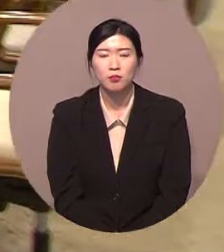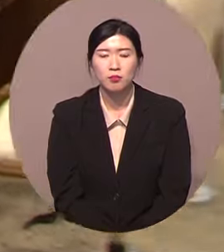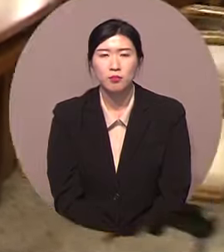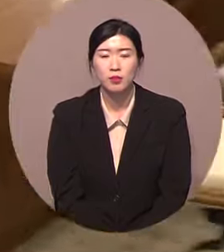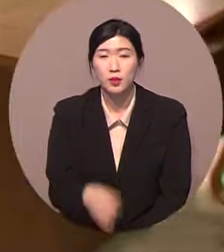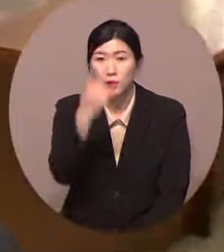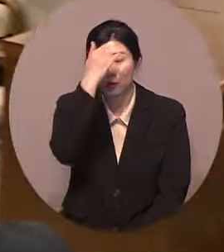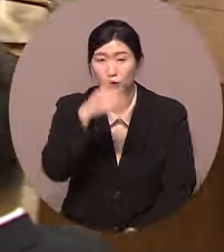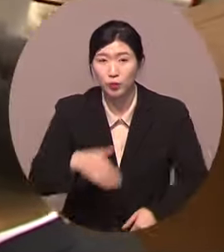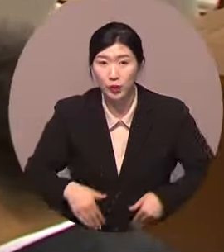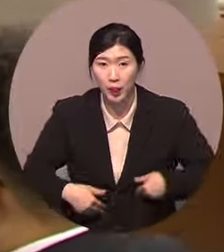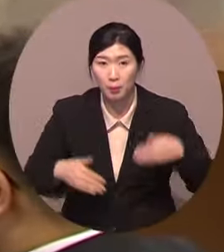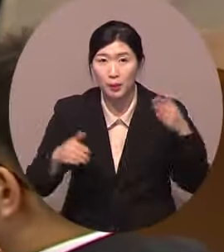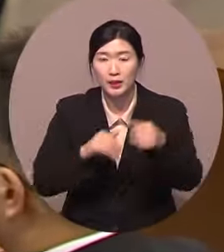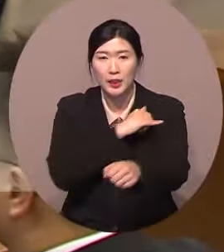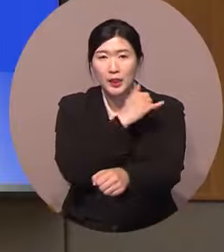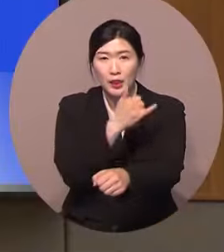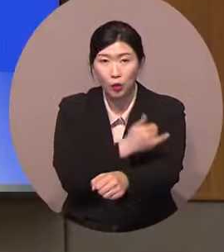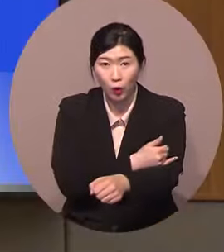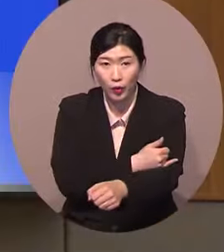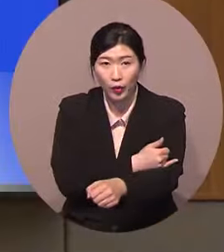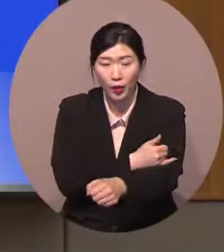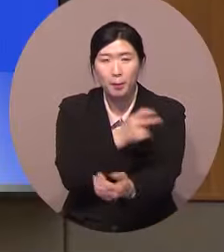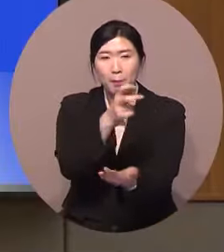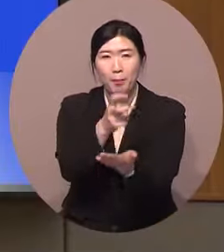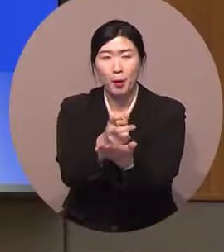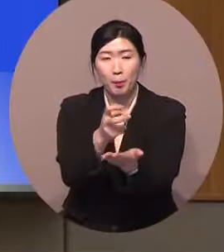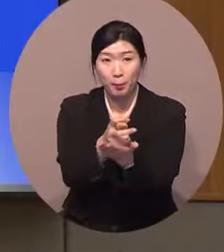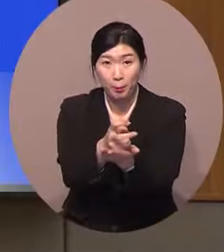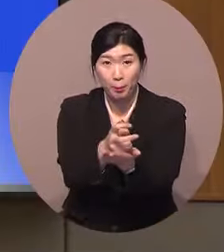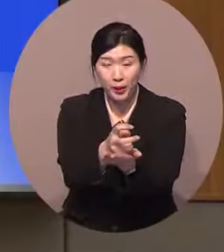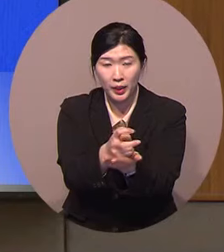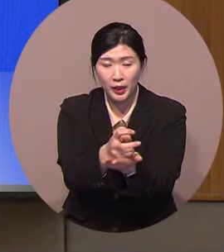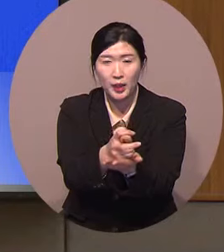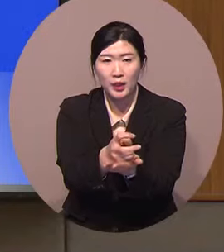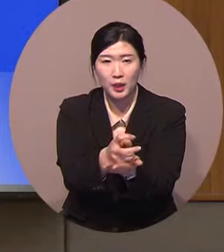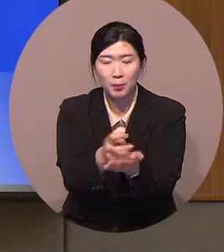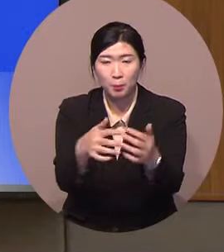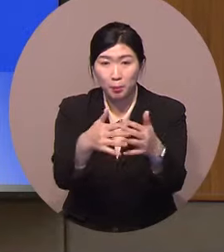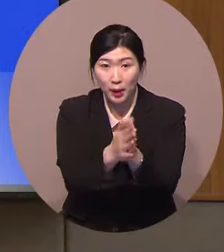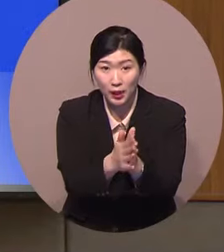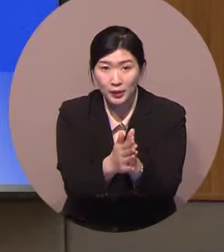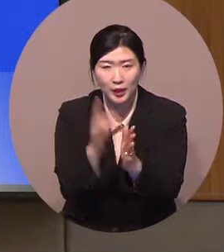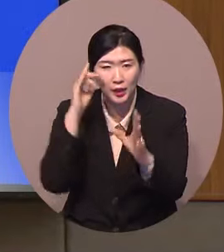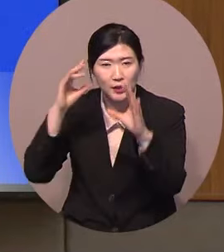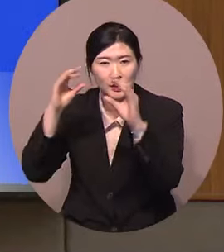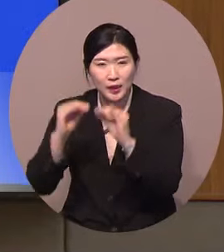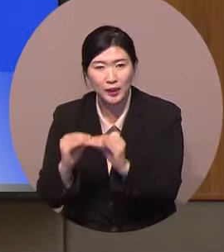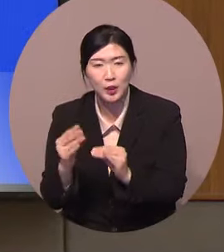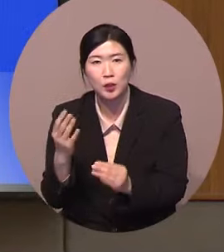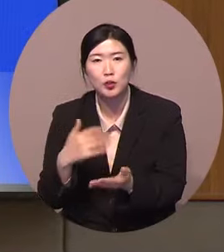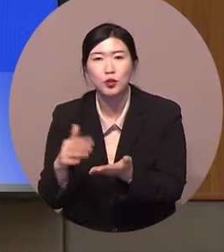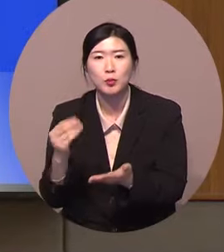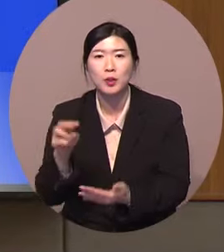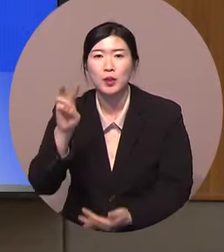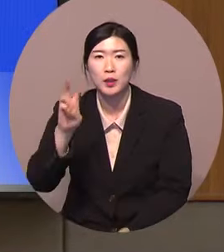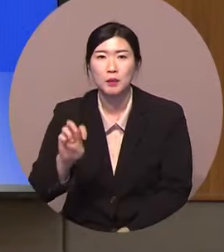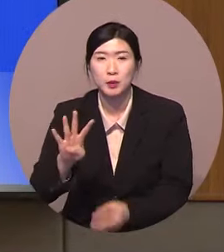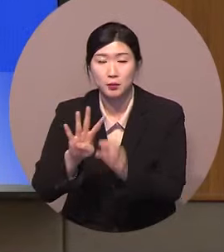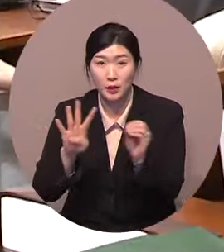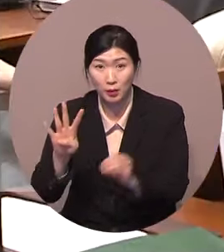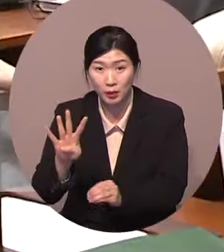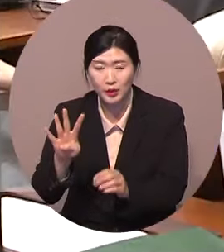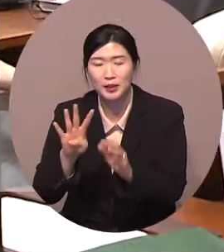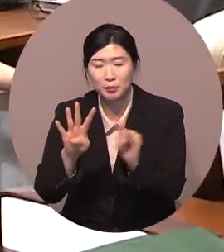충남 학생인권조례 폐지 조례안이 재석 의원 34명, 찬성 34명으로 충남도의회 본회의를 다시